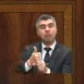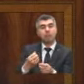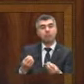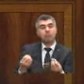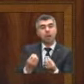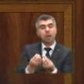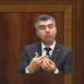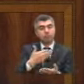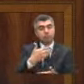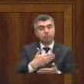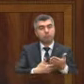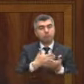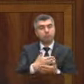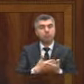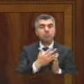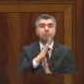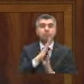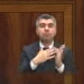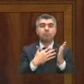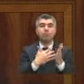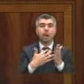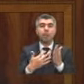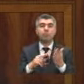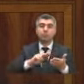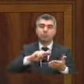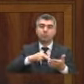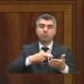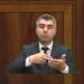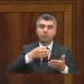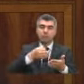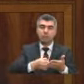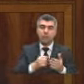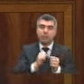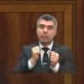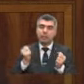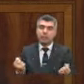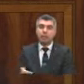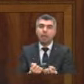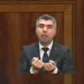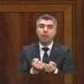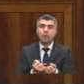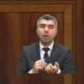عقود برامج يتم تنفيذها من خلال برامج التنمية الجهوية